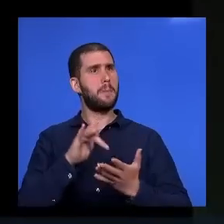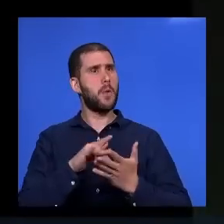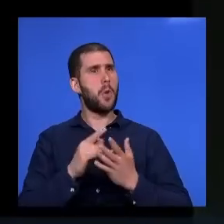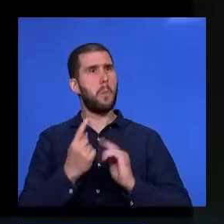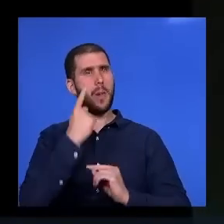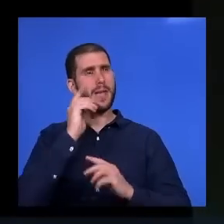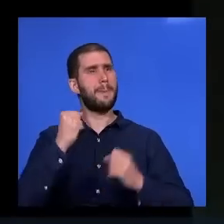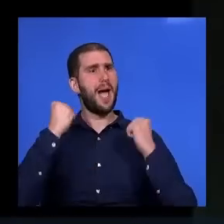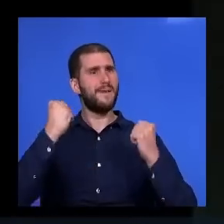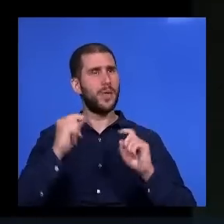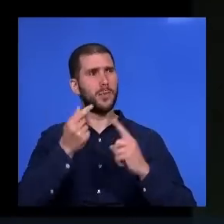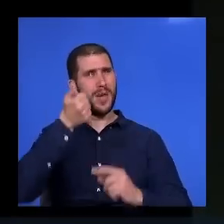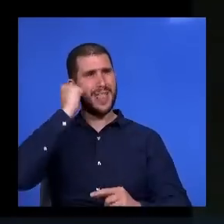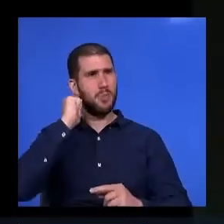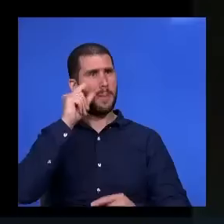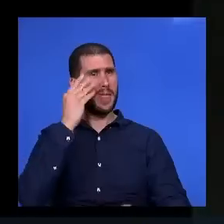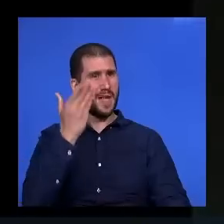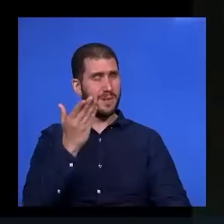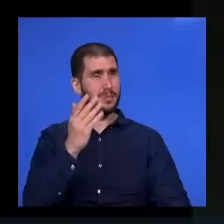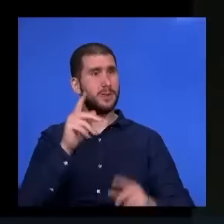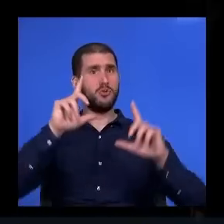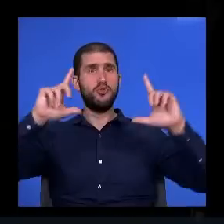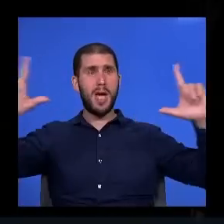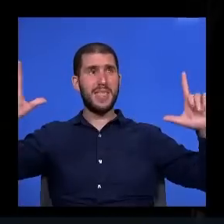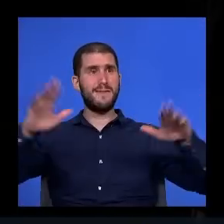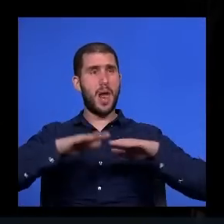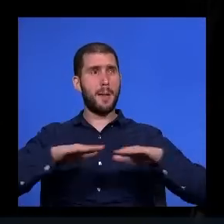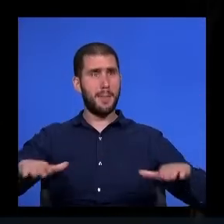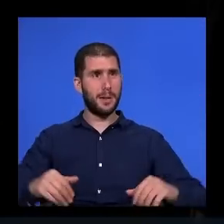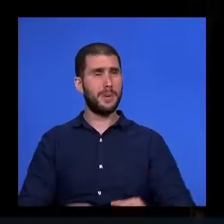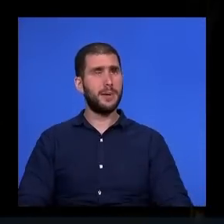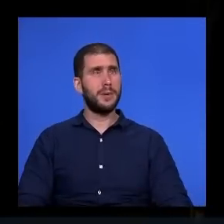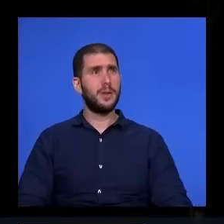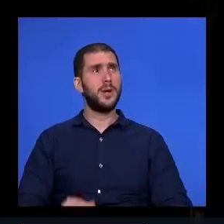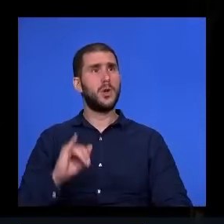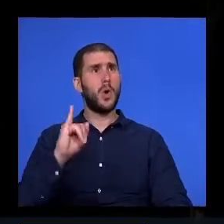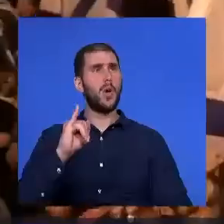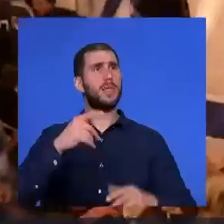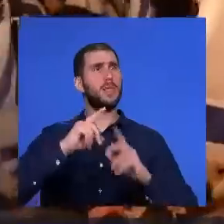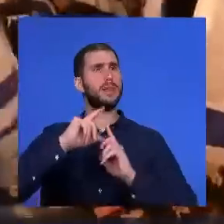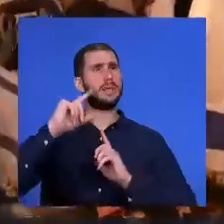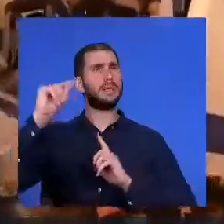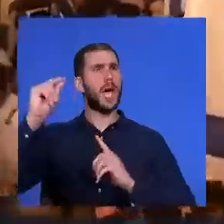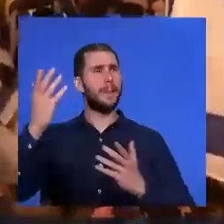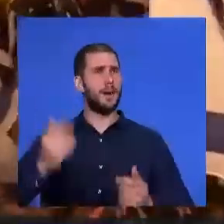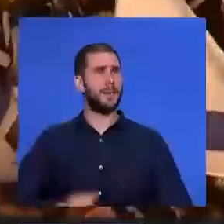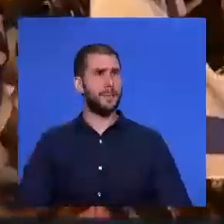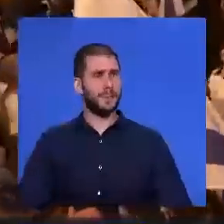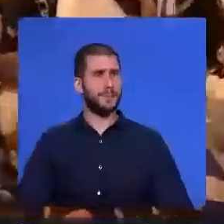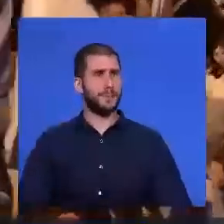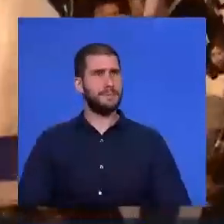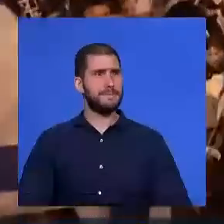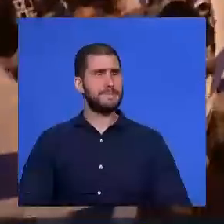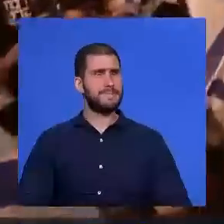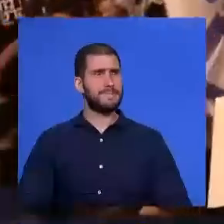בהפגנות שהתקיימו אמש בתל אביב, בשלטים ועל הבמה. יונתן, סע הביתה.